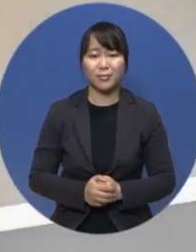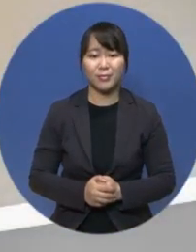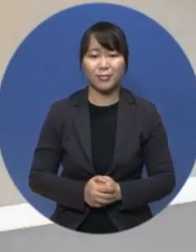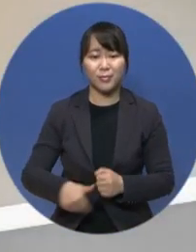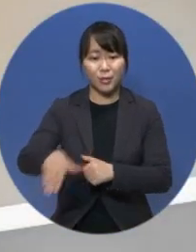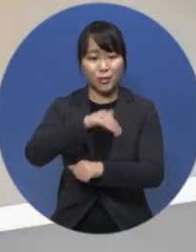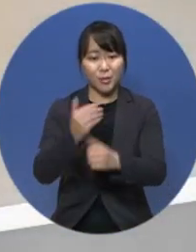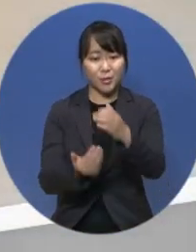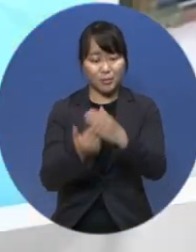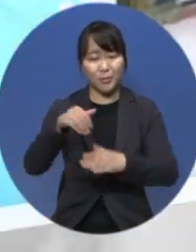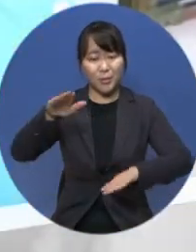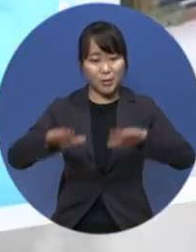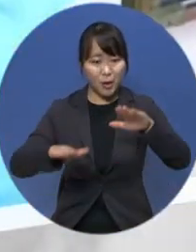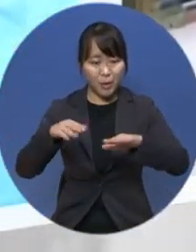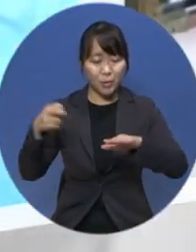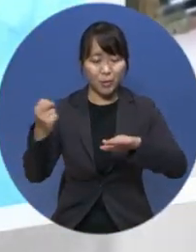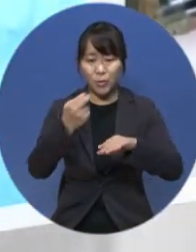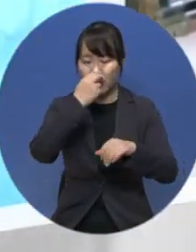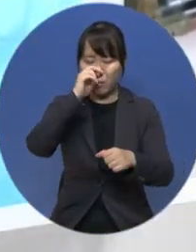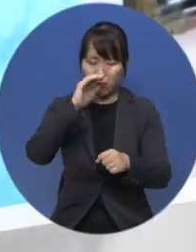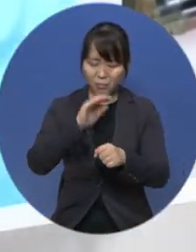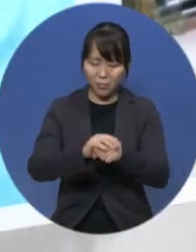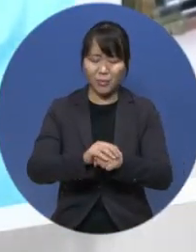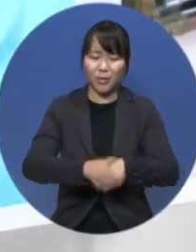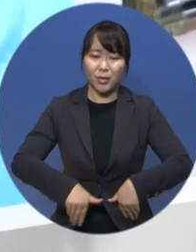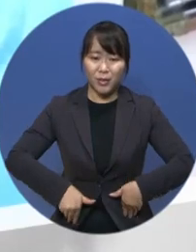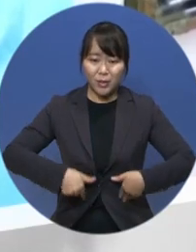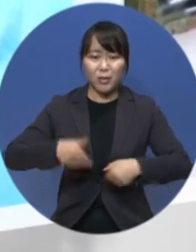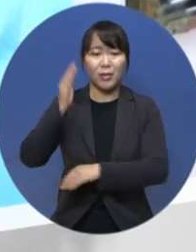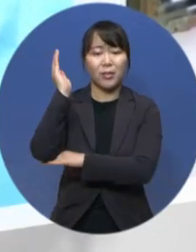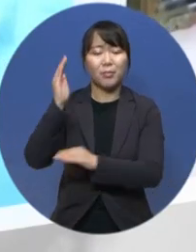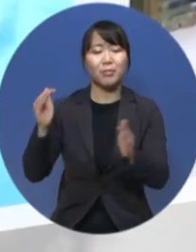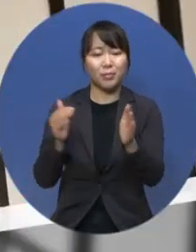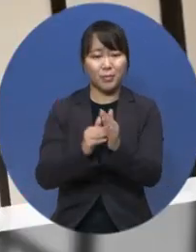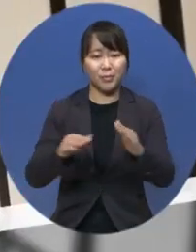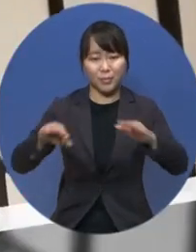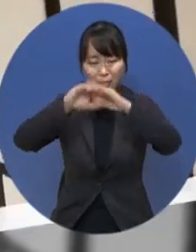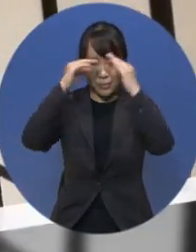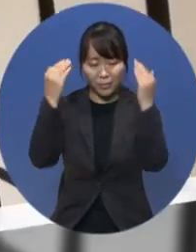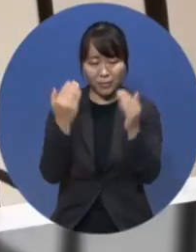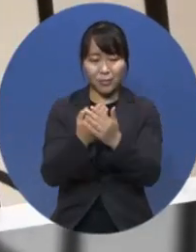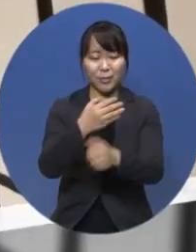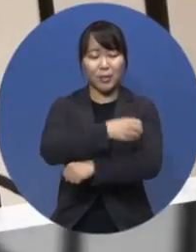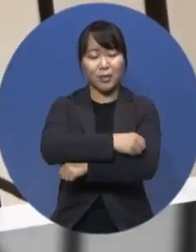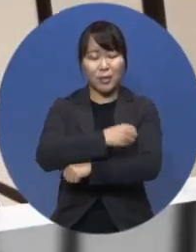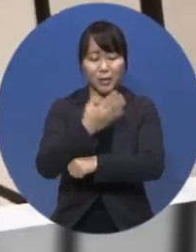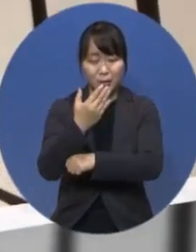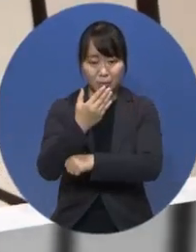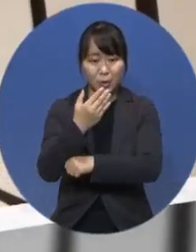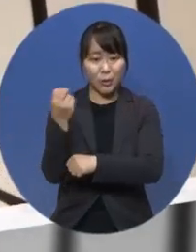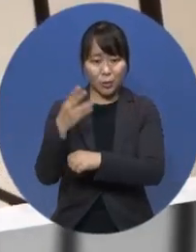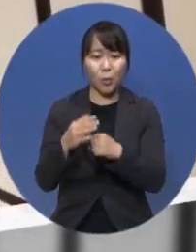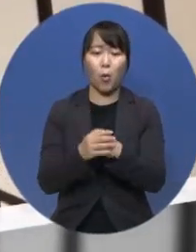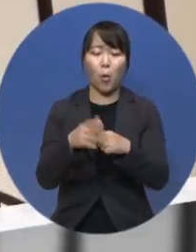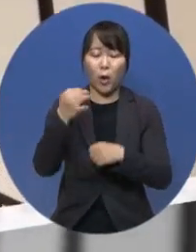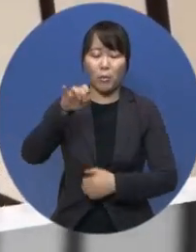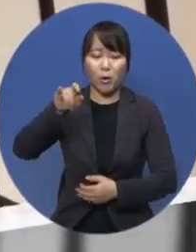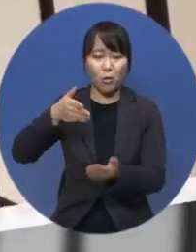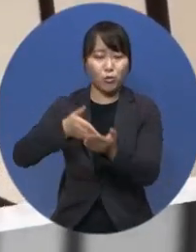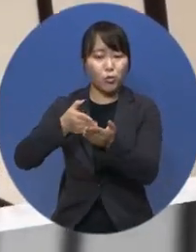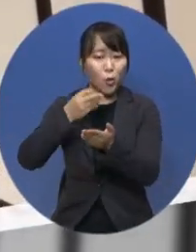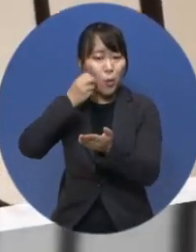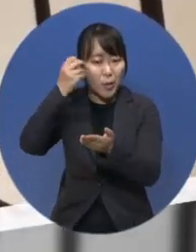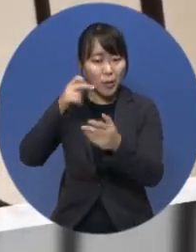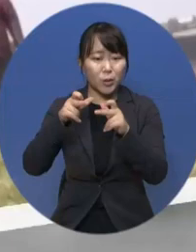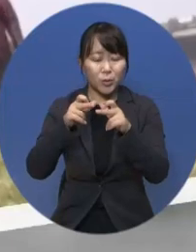우리 주변에서 일어나는 불공정한 살에 붙어 억울한 사연 따뜻한 및 암까지 장애인 신문과 왜 표현 뉴스